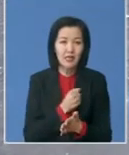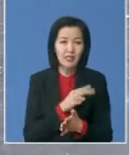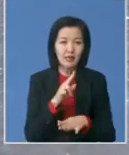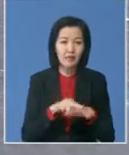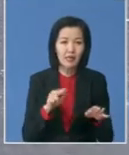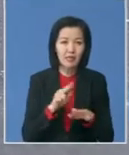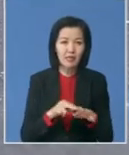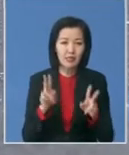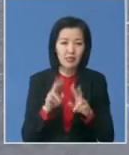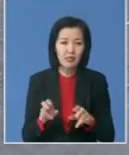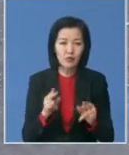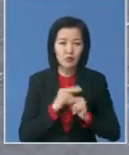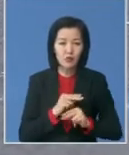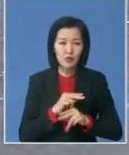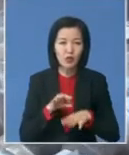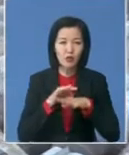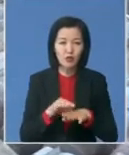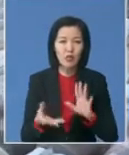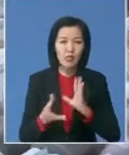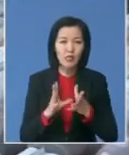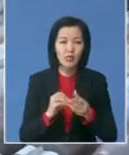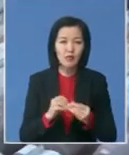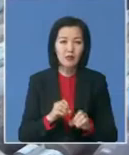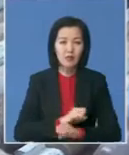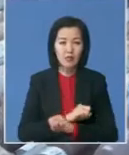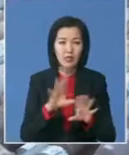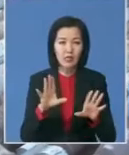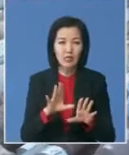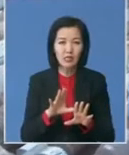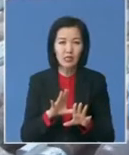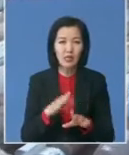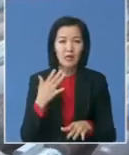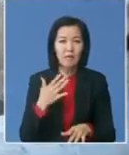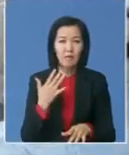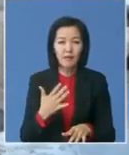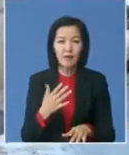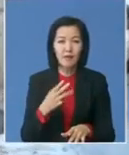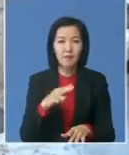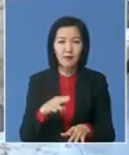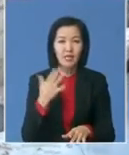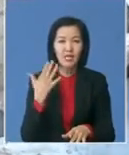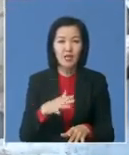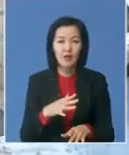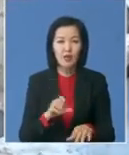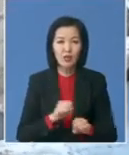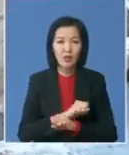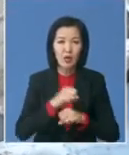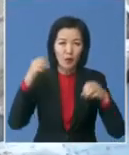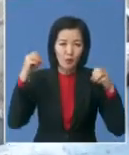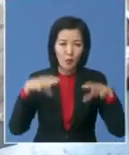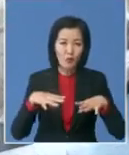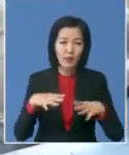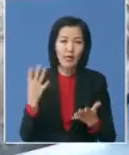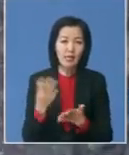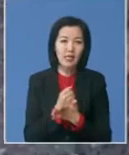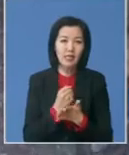келіп тексеріс жұмыстарын жүргізді. Нәтижесінде олар жарылғыш заттың P-50 маркалы авиациялық бомба екенін анықтады. Снарядтар